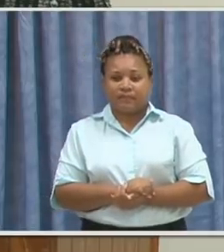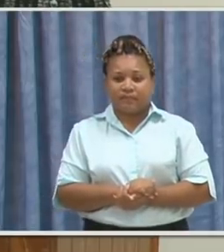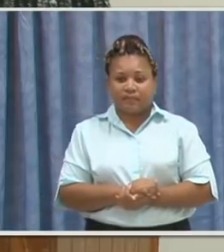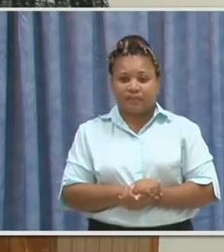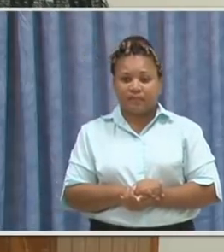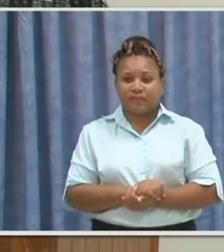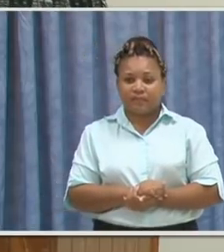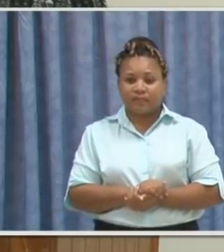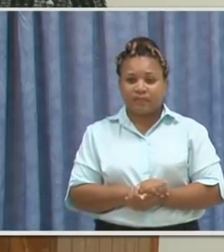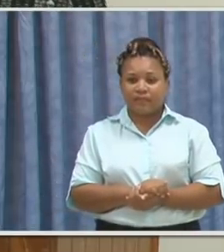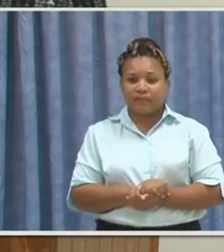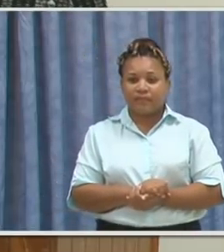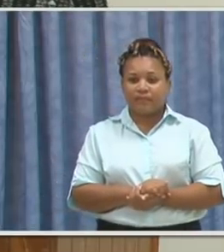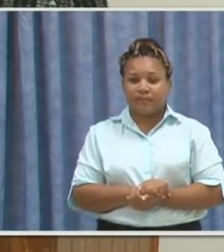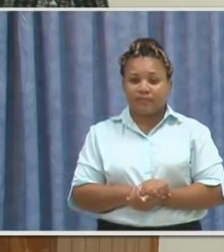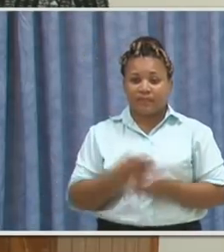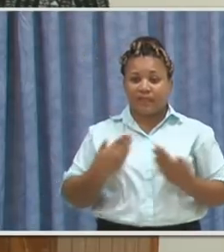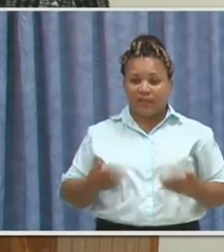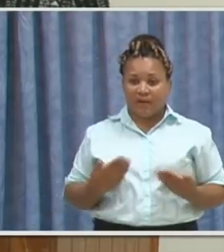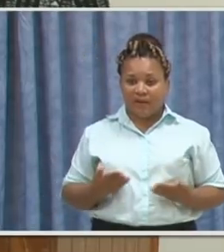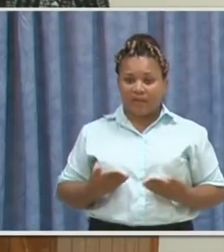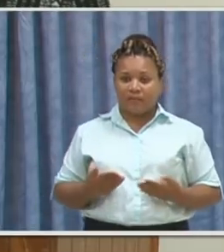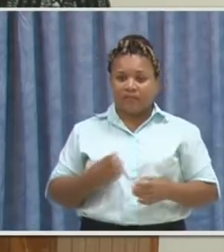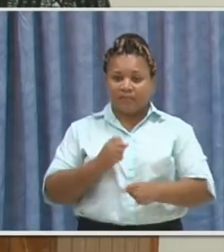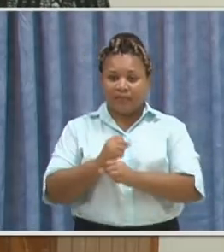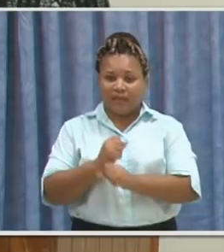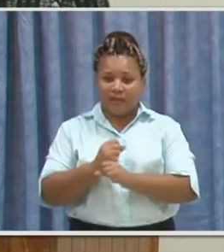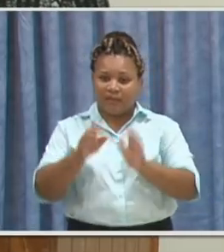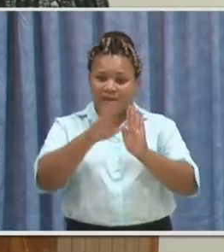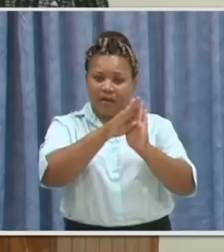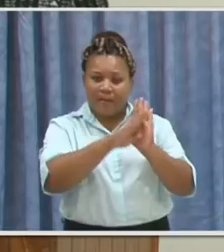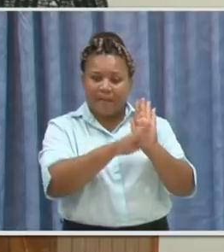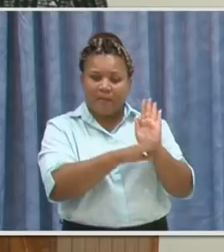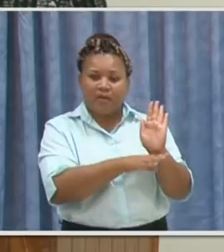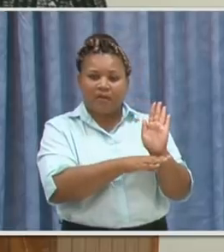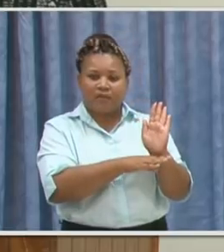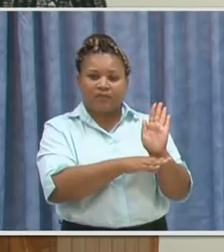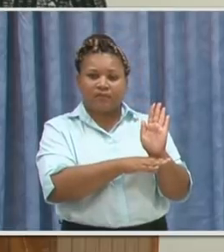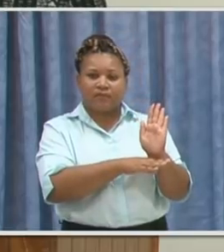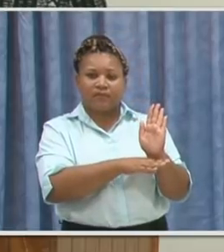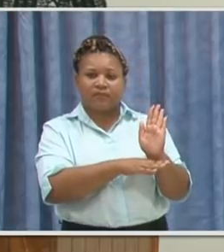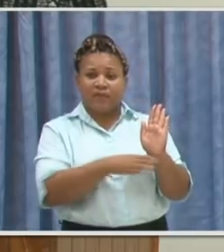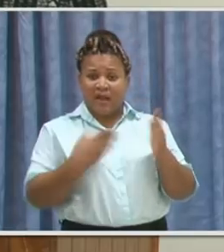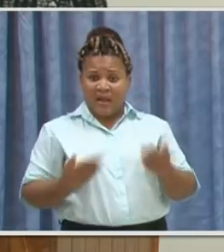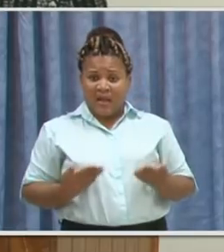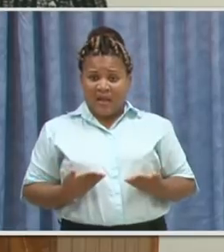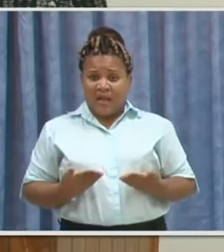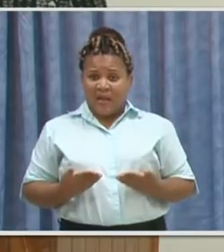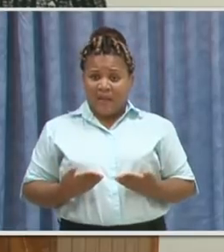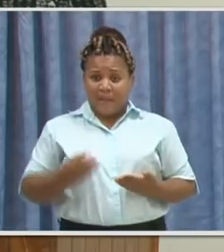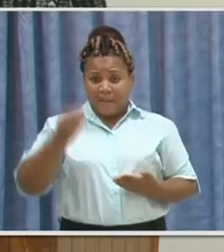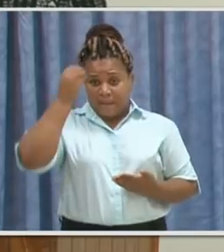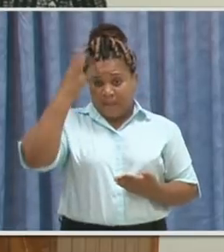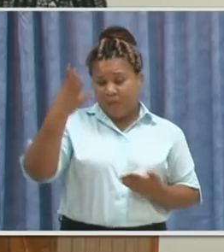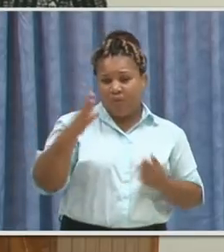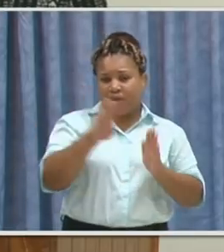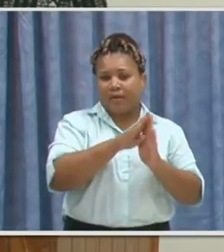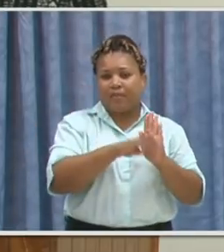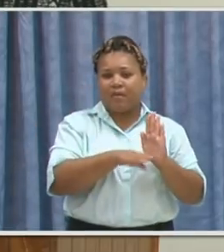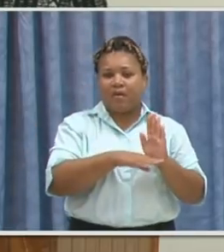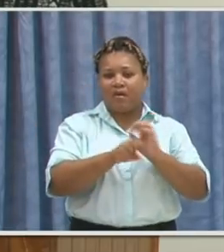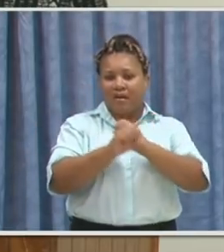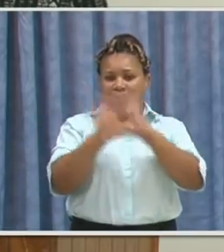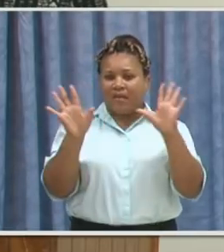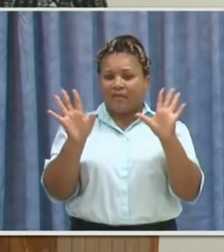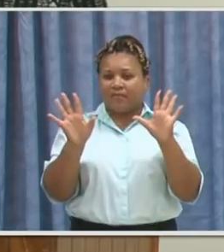peut travailler le bon guide. Là, en ce moment, on ne connaît pas exactement les bon détails qu'on demande le côté dentaire à cause d'un team